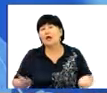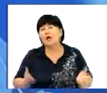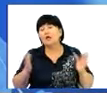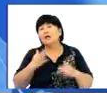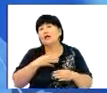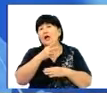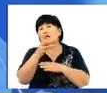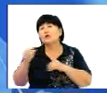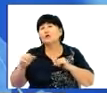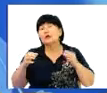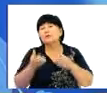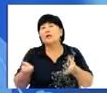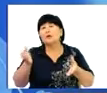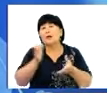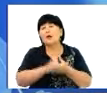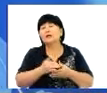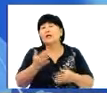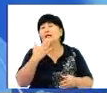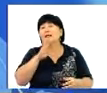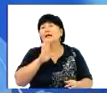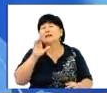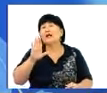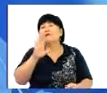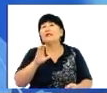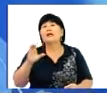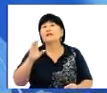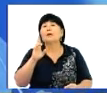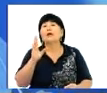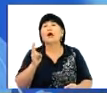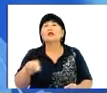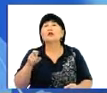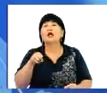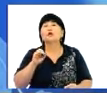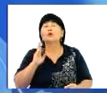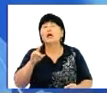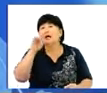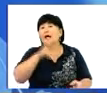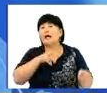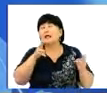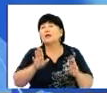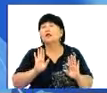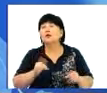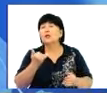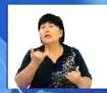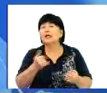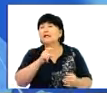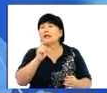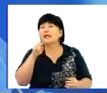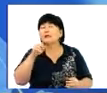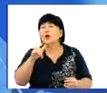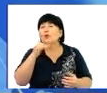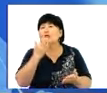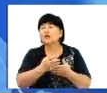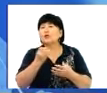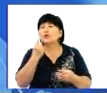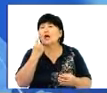Наша съемочная бригада познакомилась с иностранкой Верой Софией Кондратюк. В Казахстан она приехала не только ради экспо. У нее